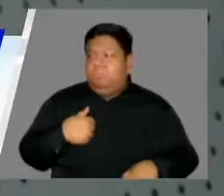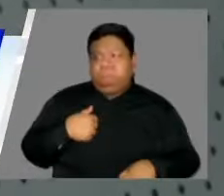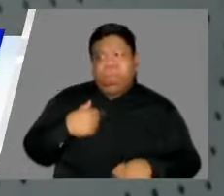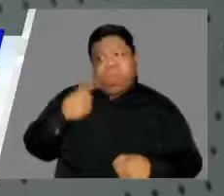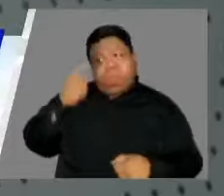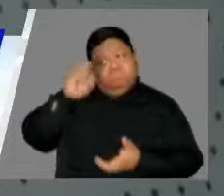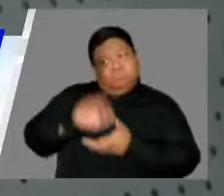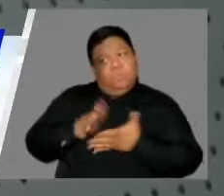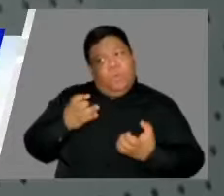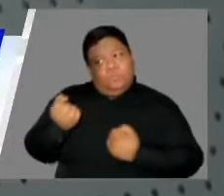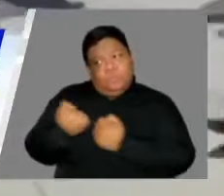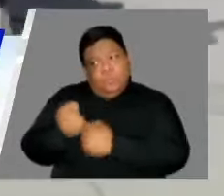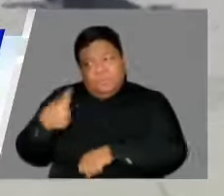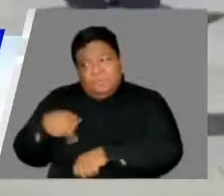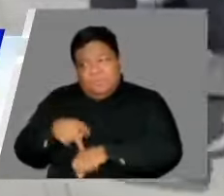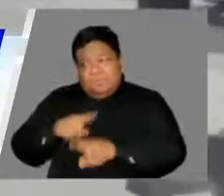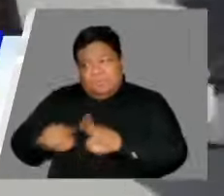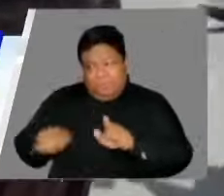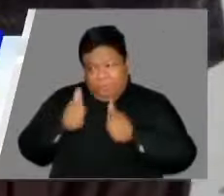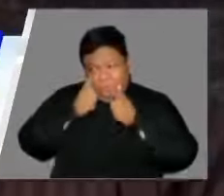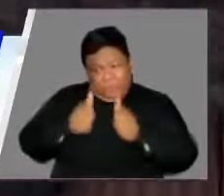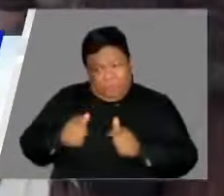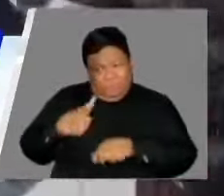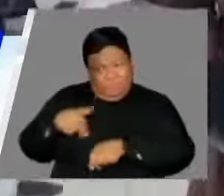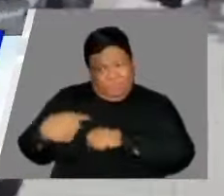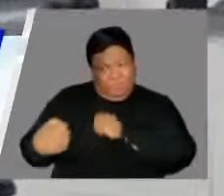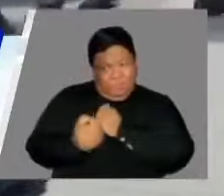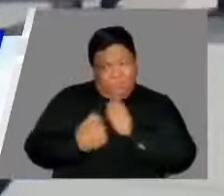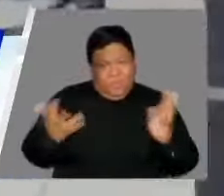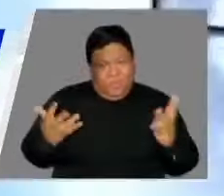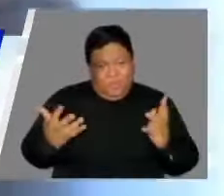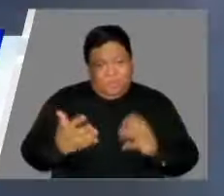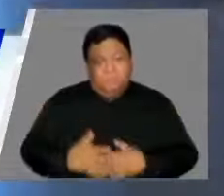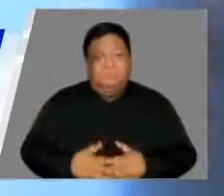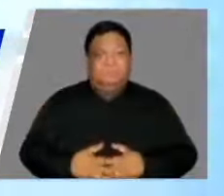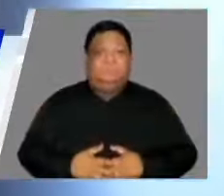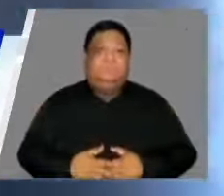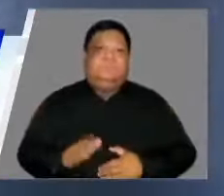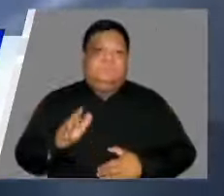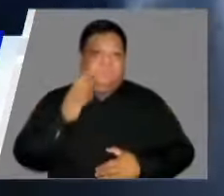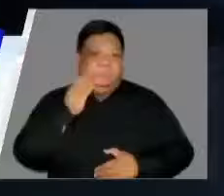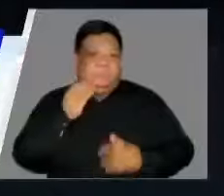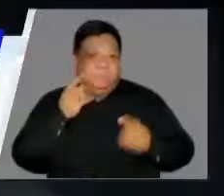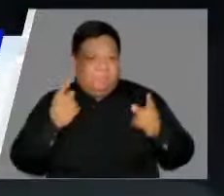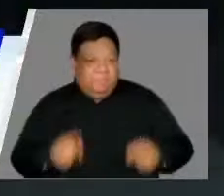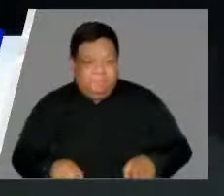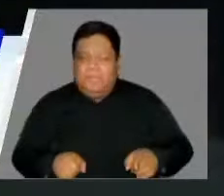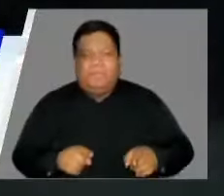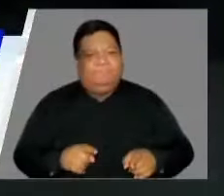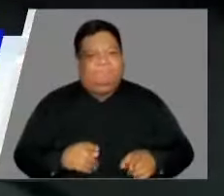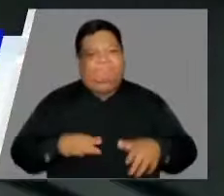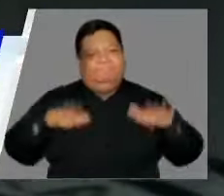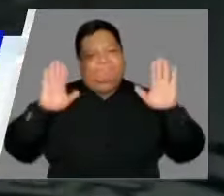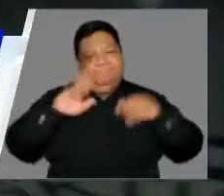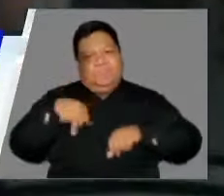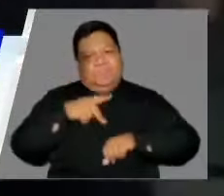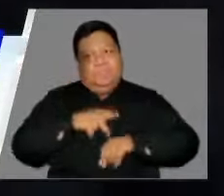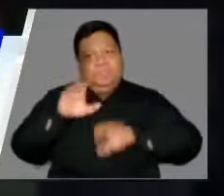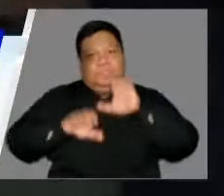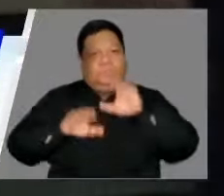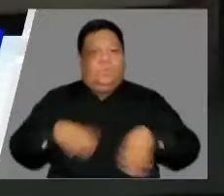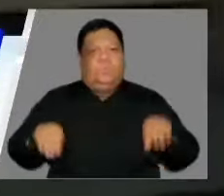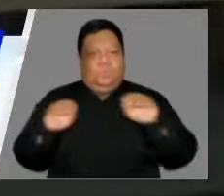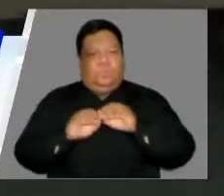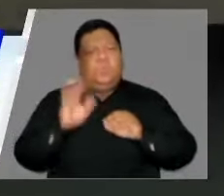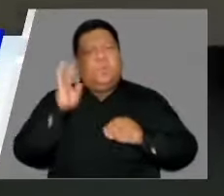Philippines didn't support me much. Dahil sa karanasan, hindi na rumuling aakyat si Robert sa Pilipinas. Paparitiro na rin daw siya pero posibleng